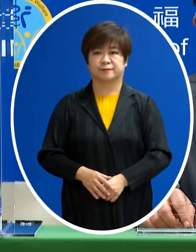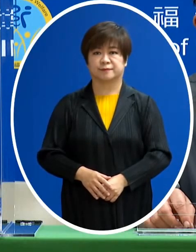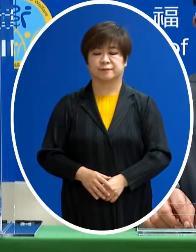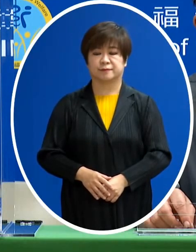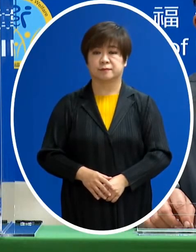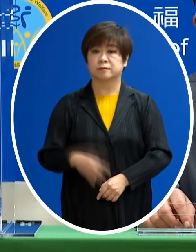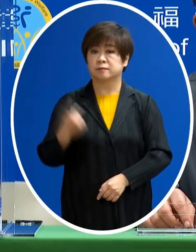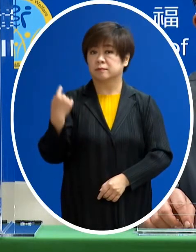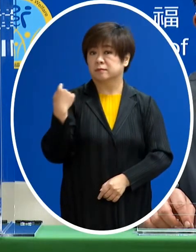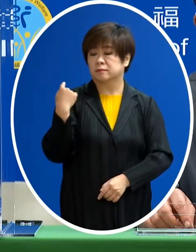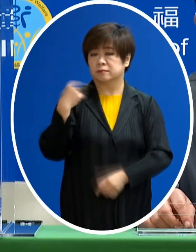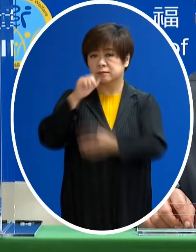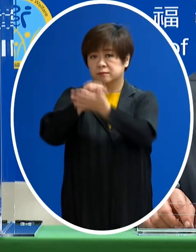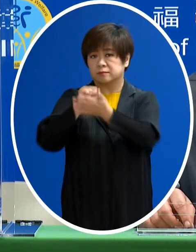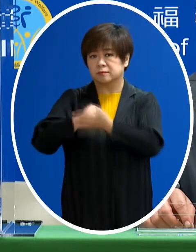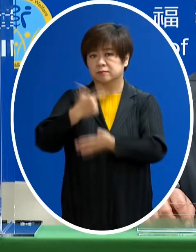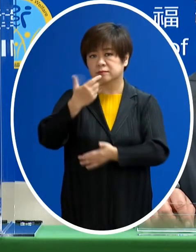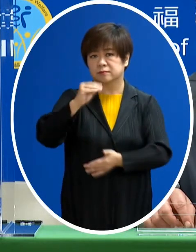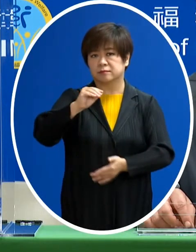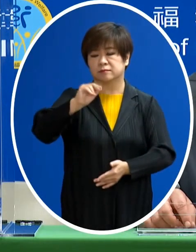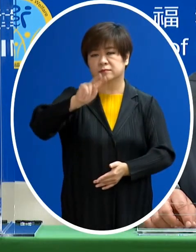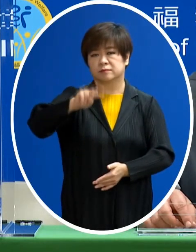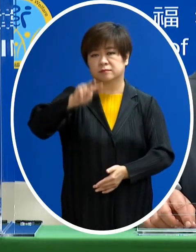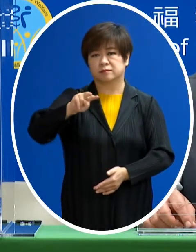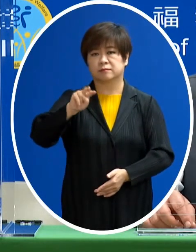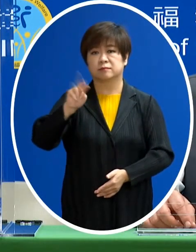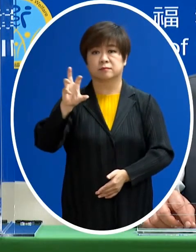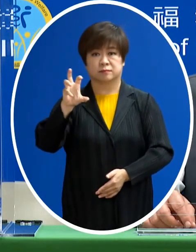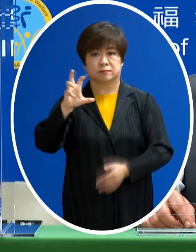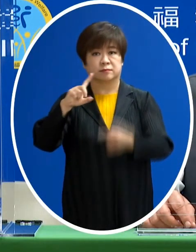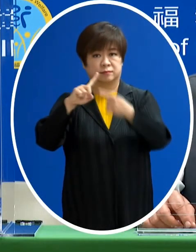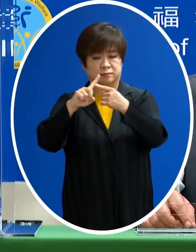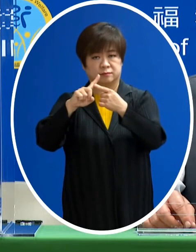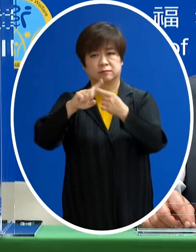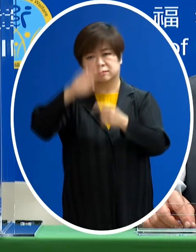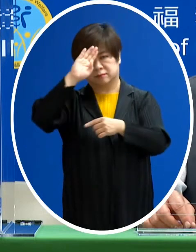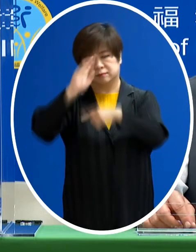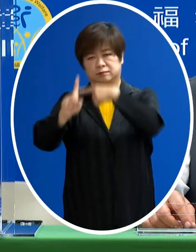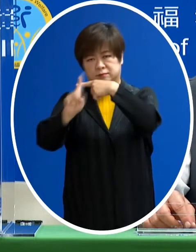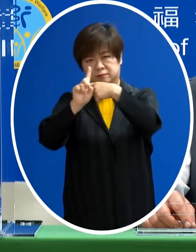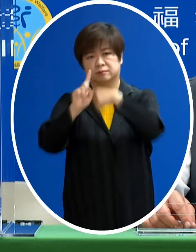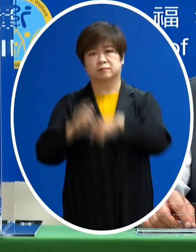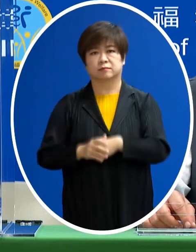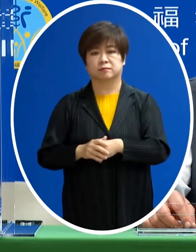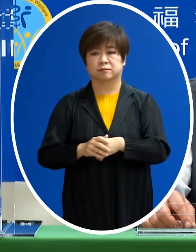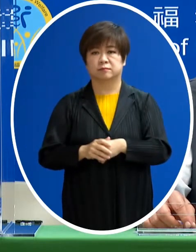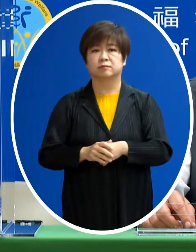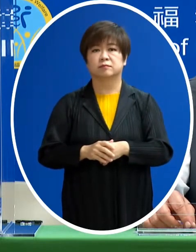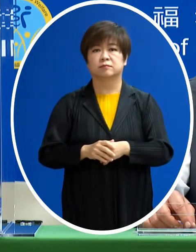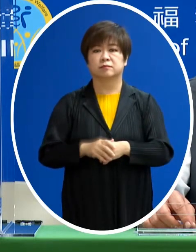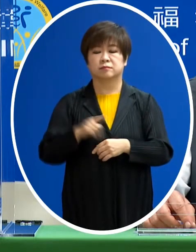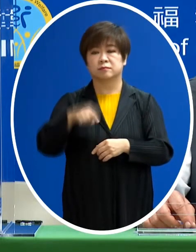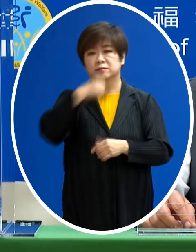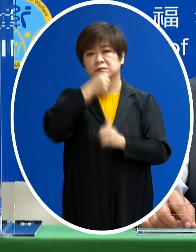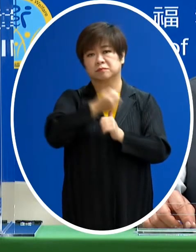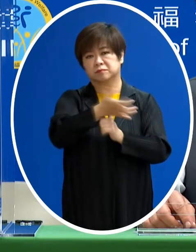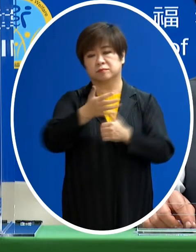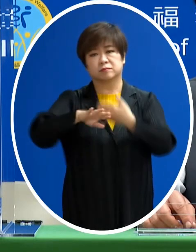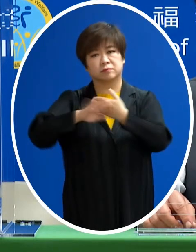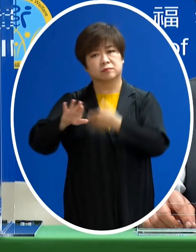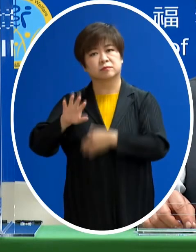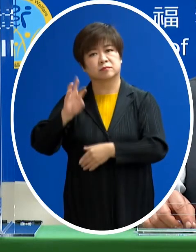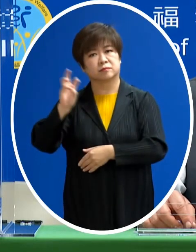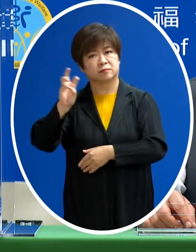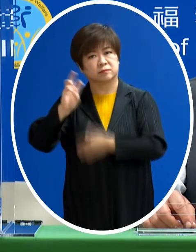我们昨天新确诊了62,080位哈、哦、感染的2位的本土的病例，那另外还有